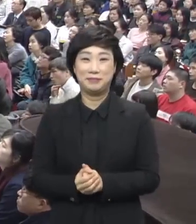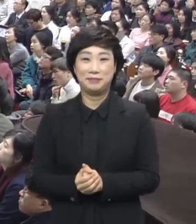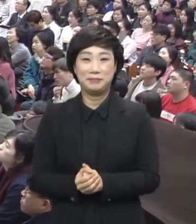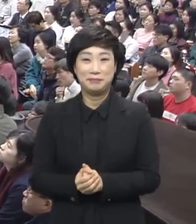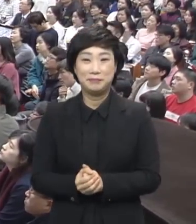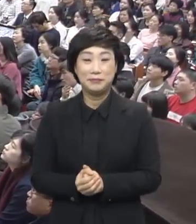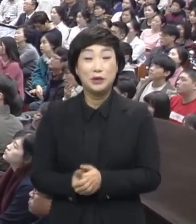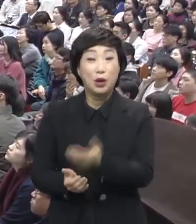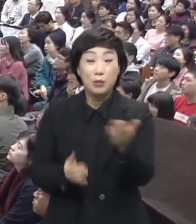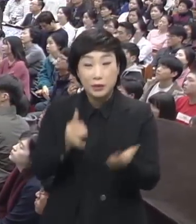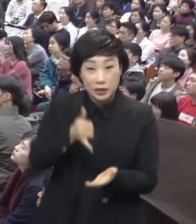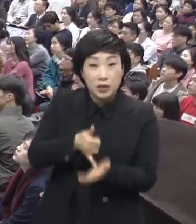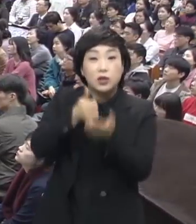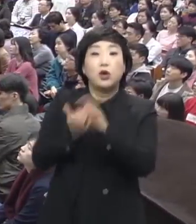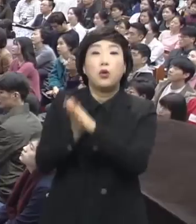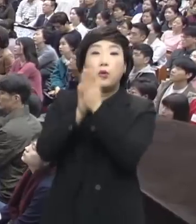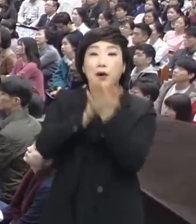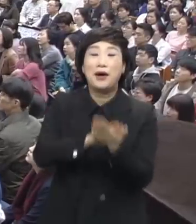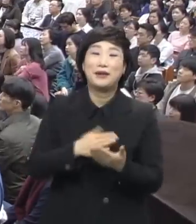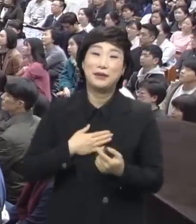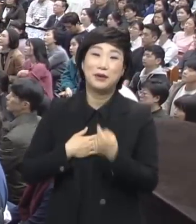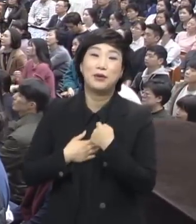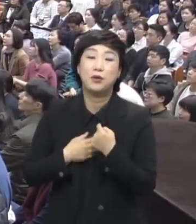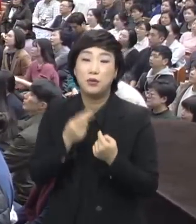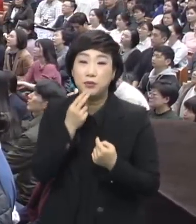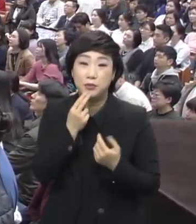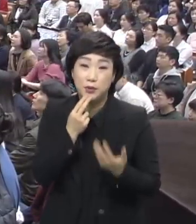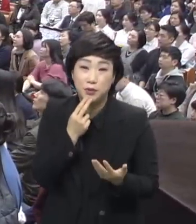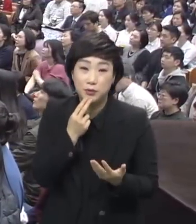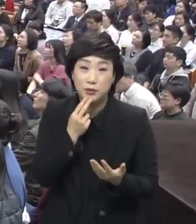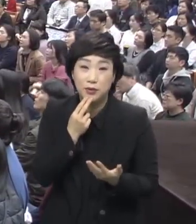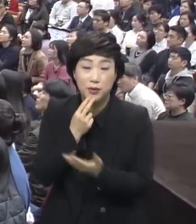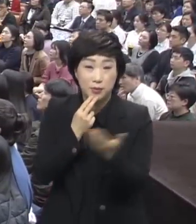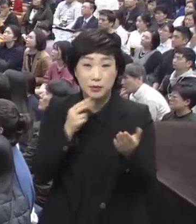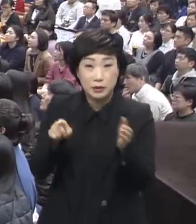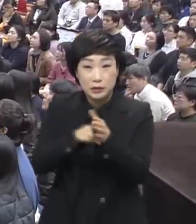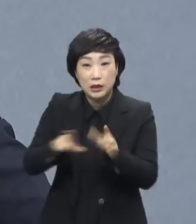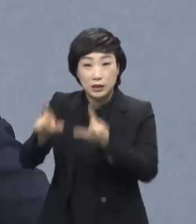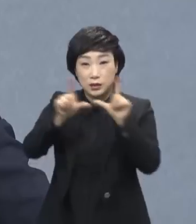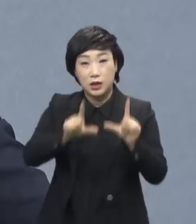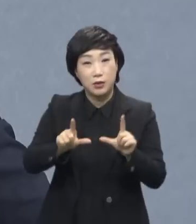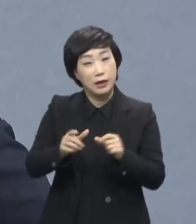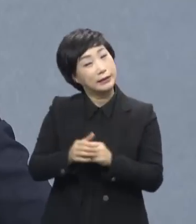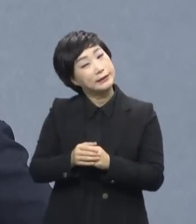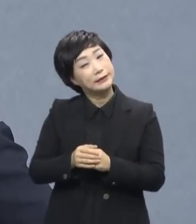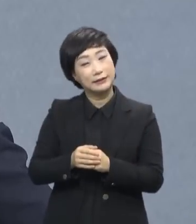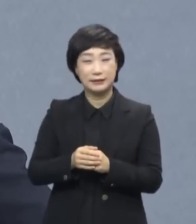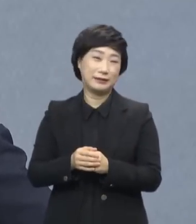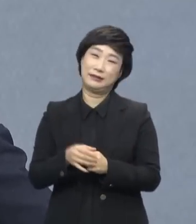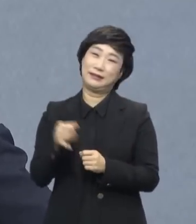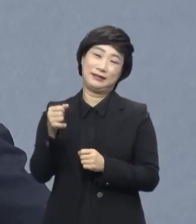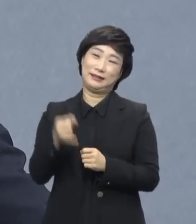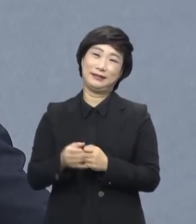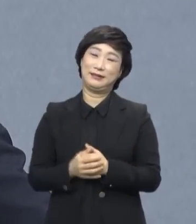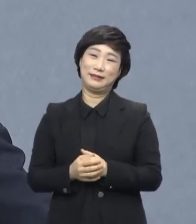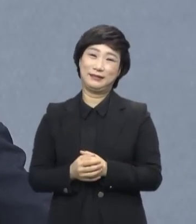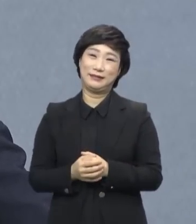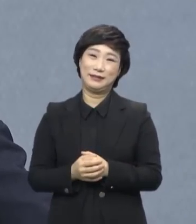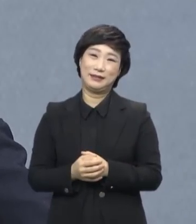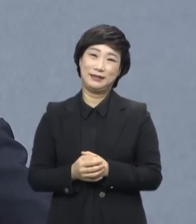이제 인격화되지 못하면 그 사람은 신앙생활을 상당히 잘못하고 있는